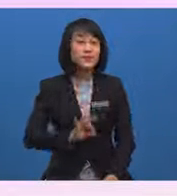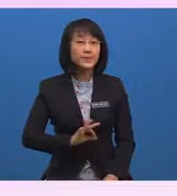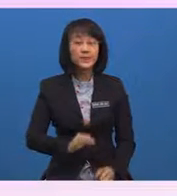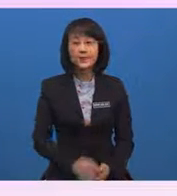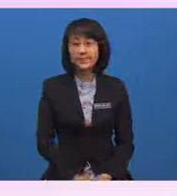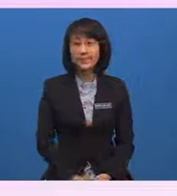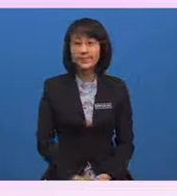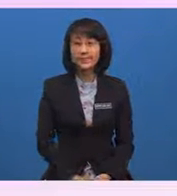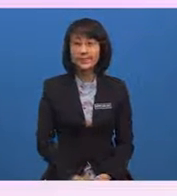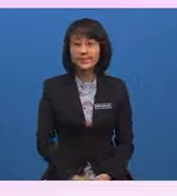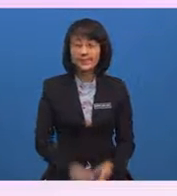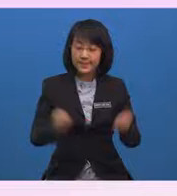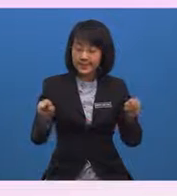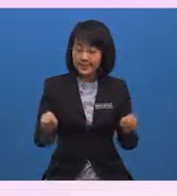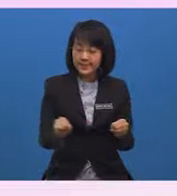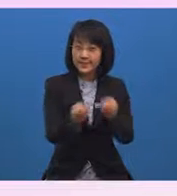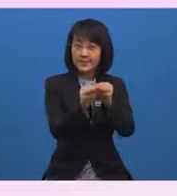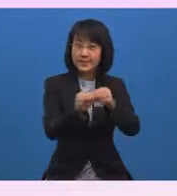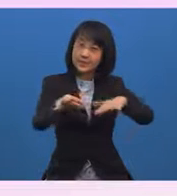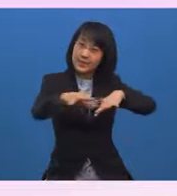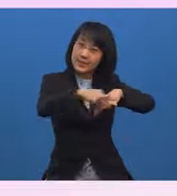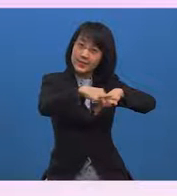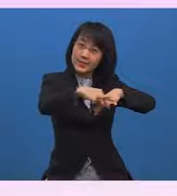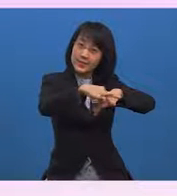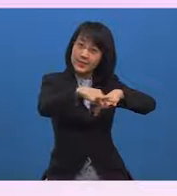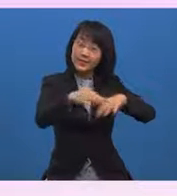Yang keenam, magnet cincin.